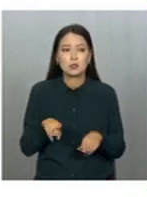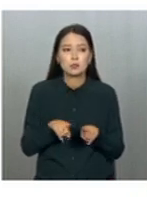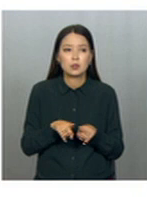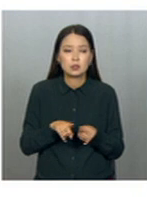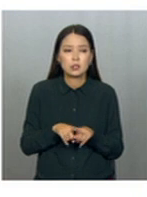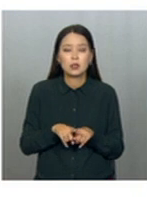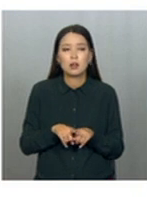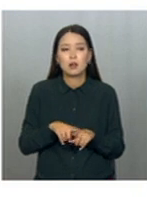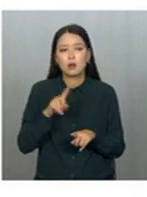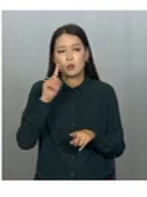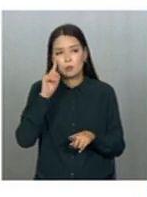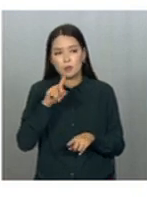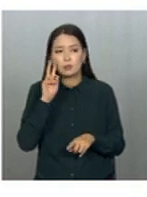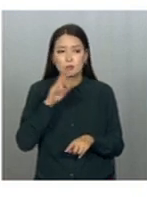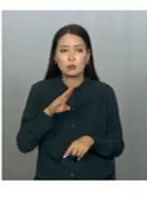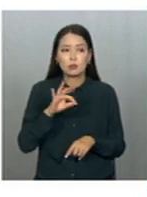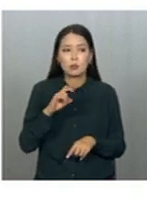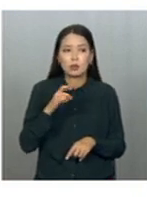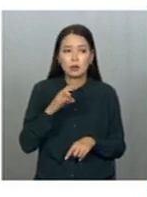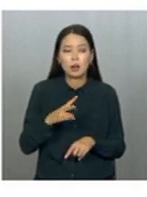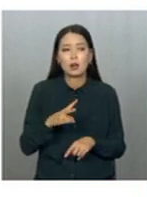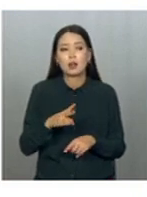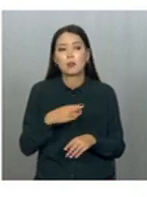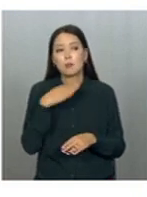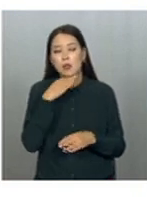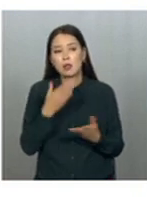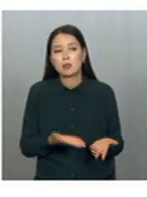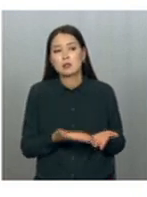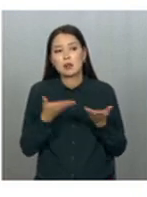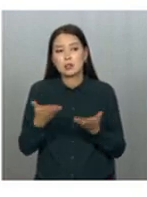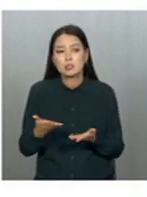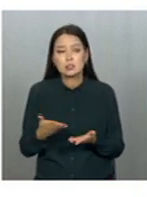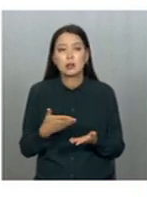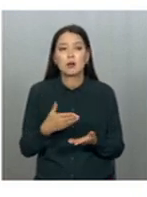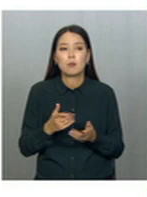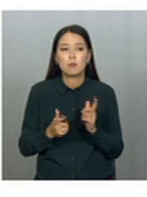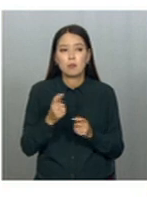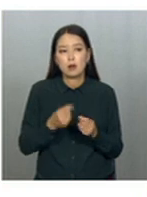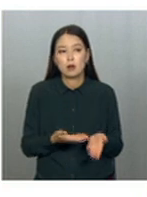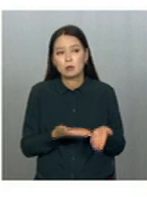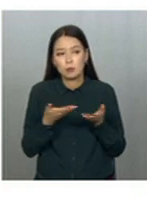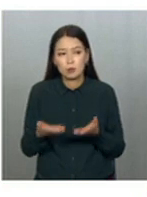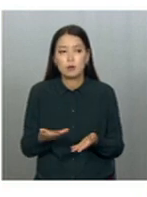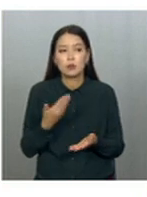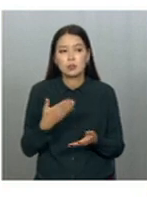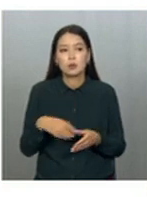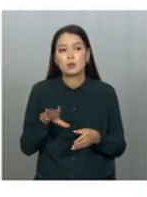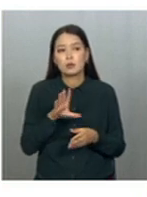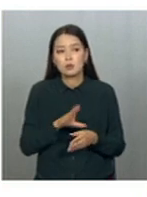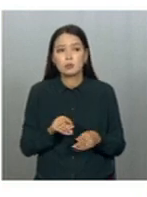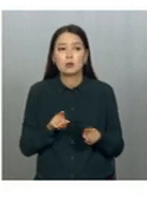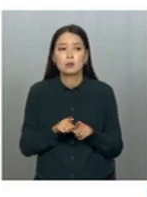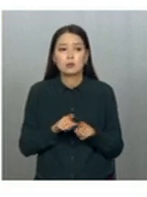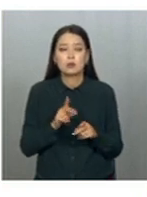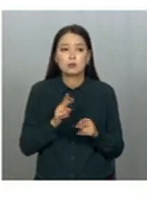таныма, Төреханға қуырдақ әкеп бір қарап, қымыз әкеп бір қарап, бұл ұмсына қоймаған соң томпаңдап